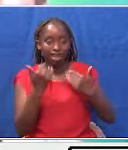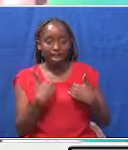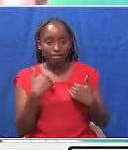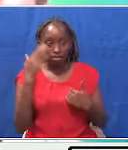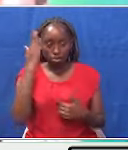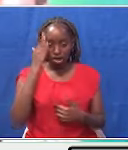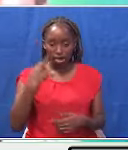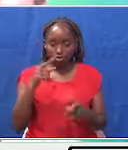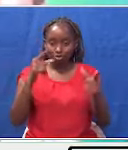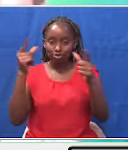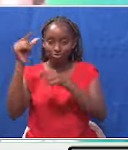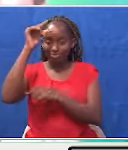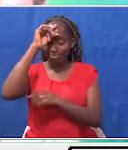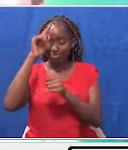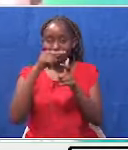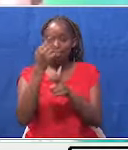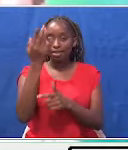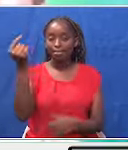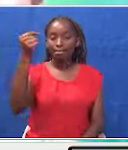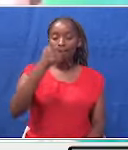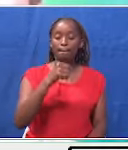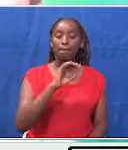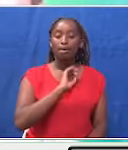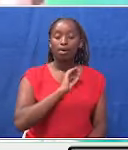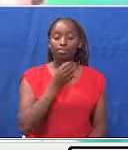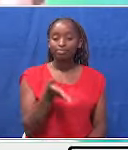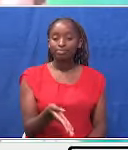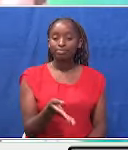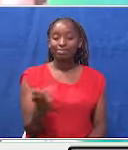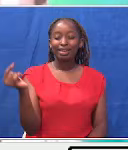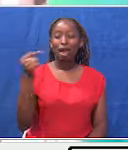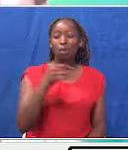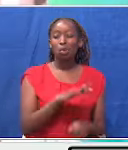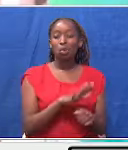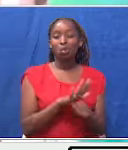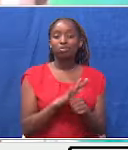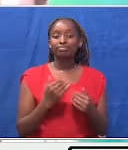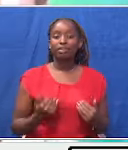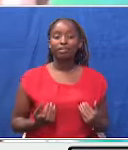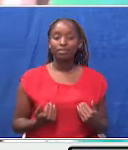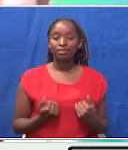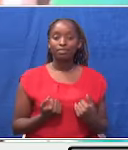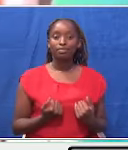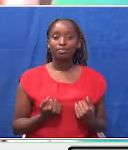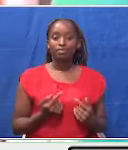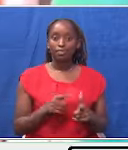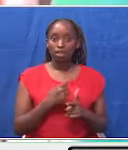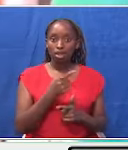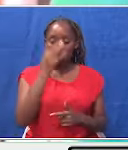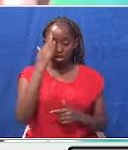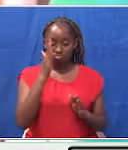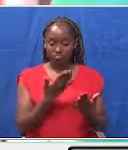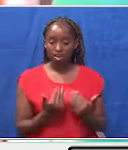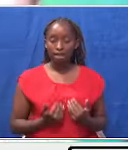Serikali alikuja huko, kipi kaba? Ndio walikuja huko, kwa wingi. Basi kupiga saa 7, saa 8, waligundua ni Silvano